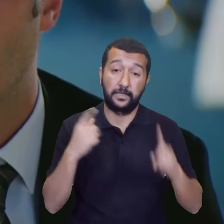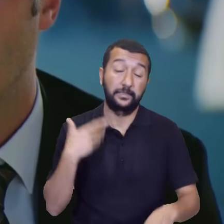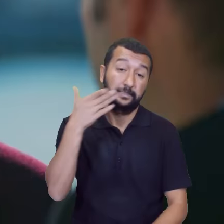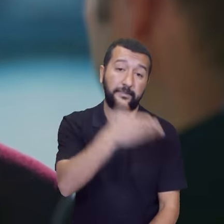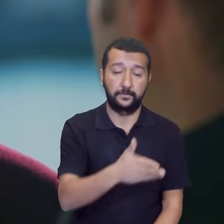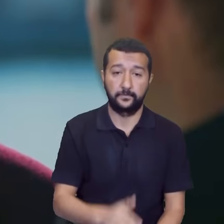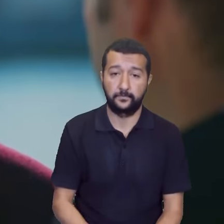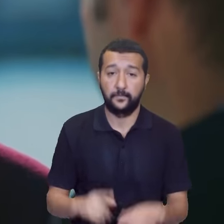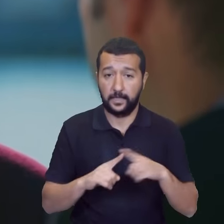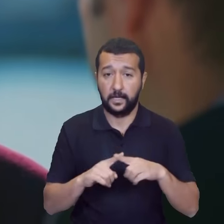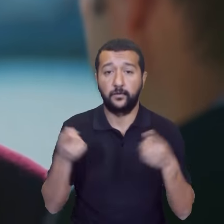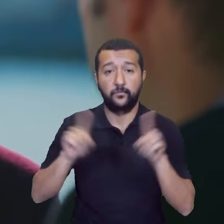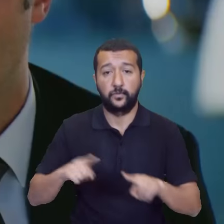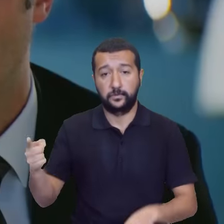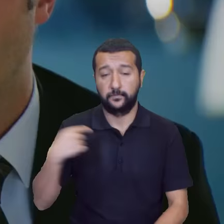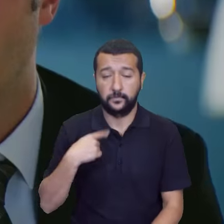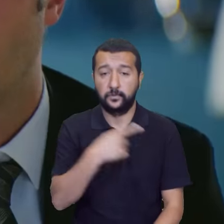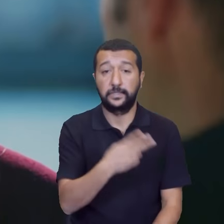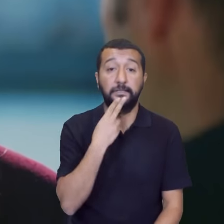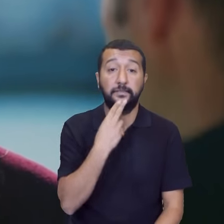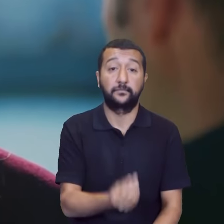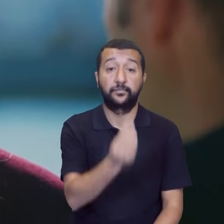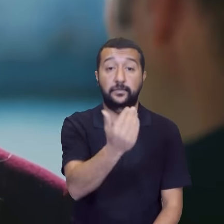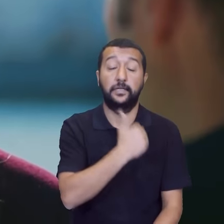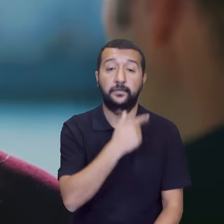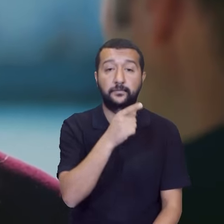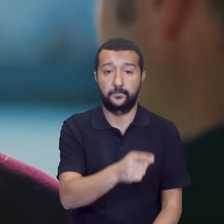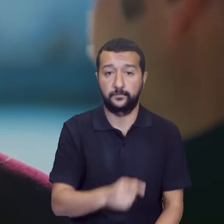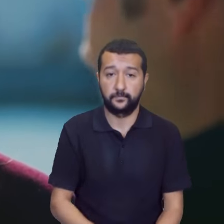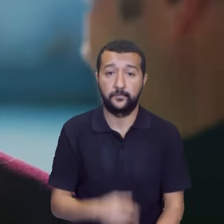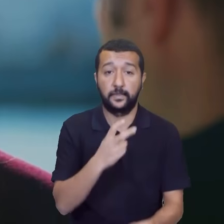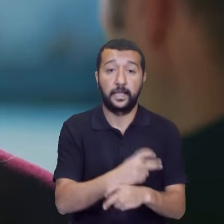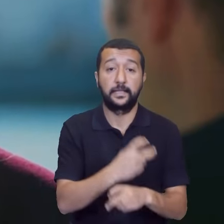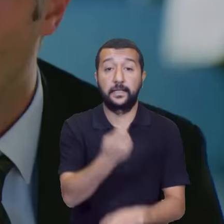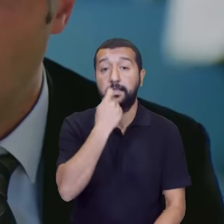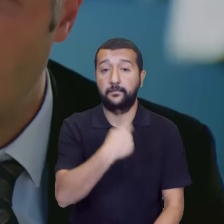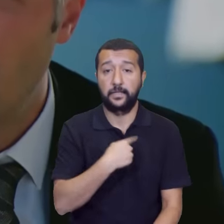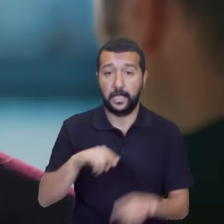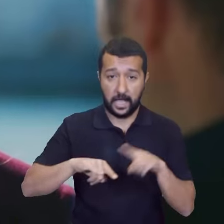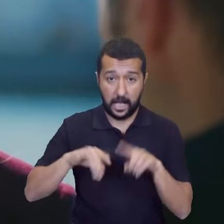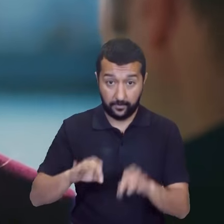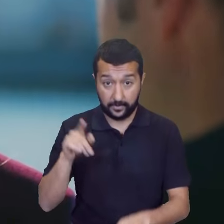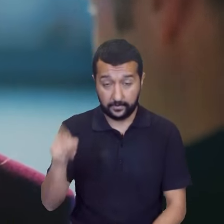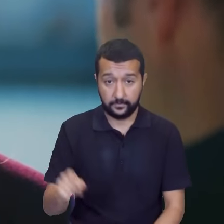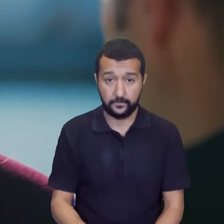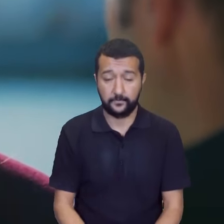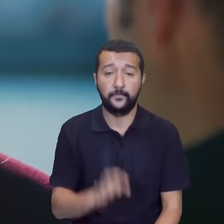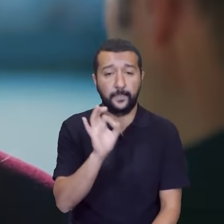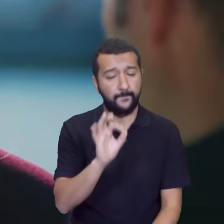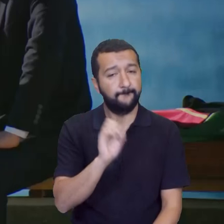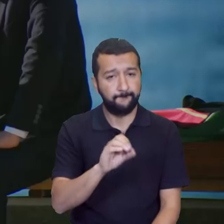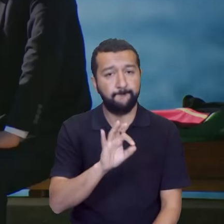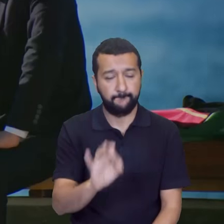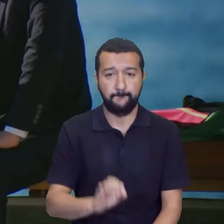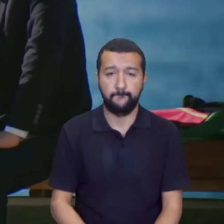adliyeye gidiyordum. Tarık'la buluşacaktım. Birden o kız çıktı karşıma. Tehdit etti beni. Hale mi? Evet